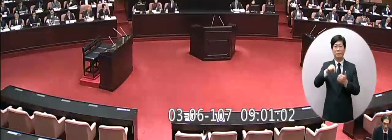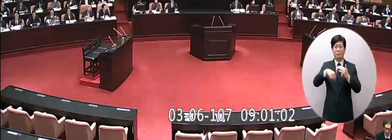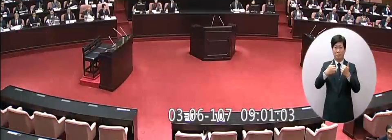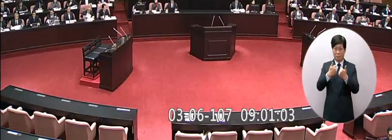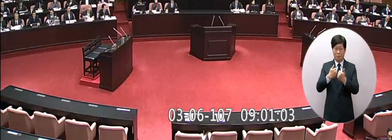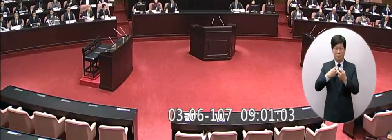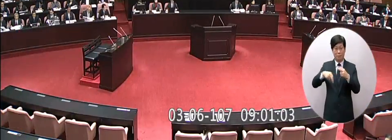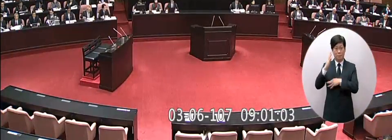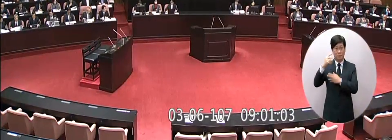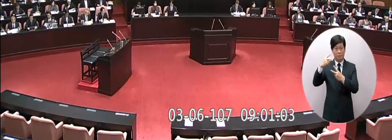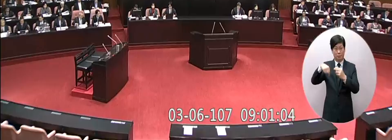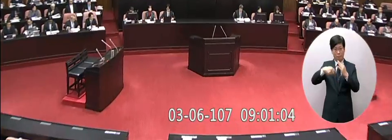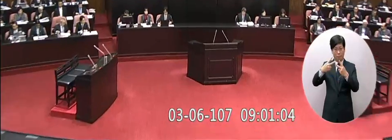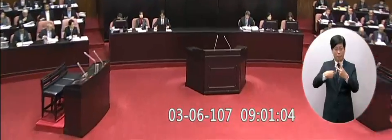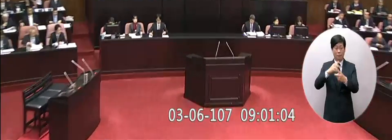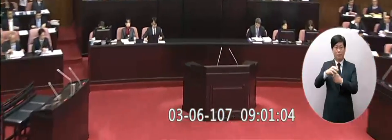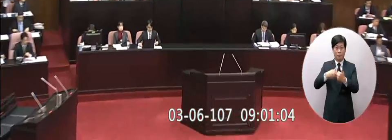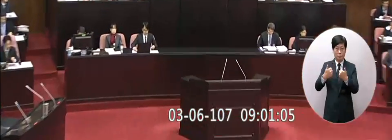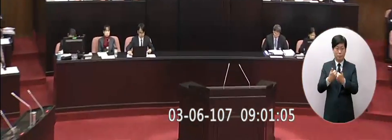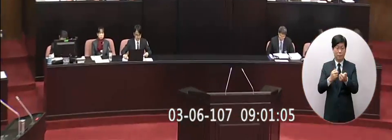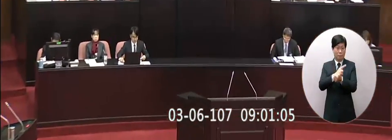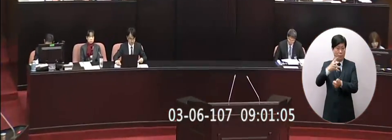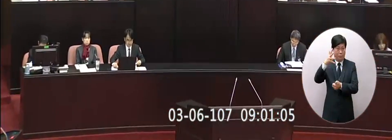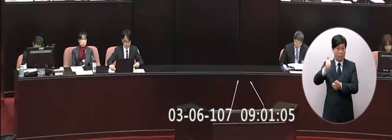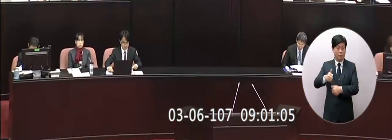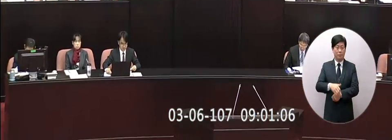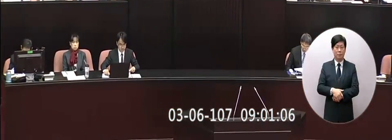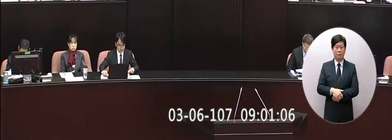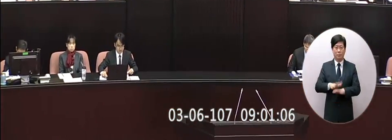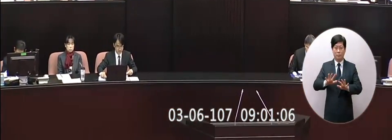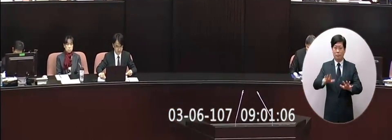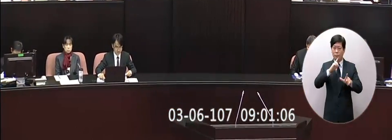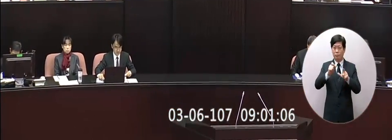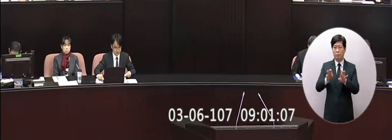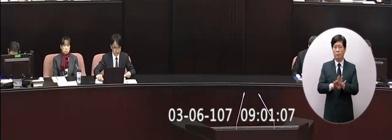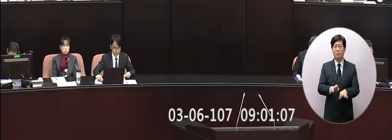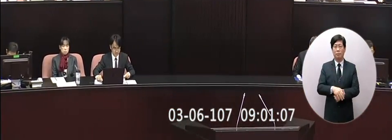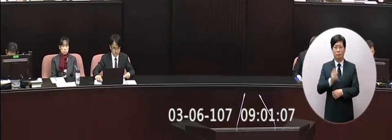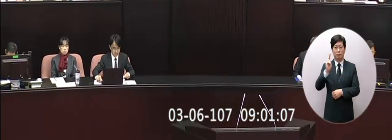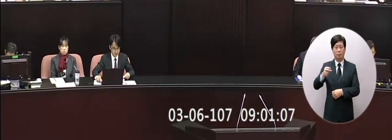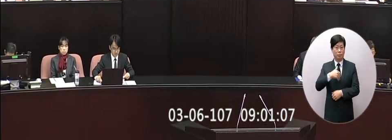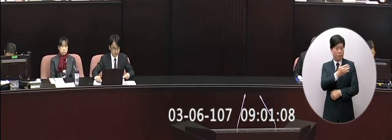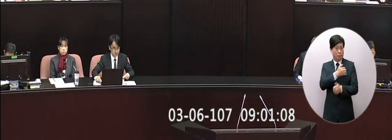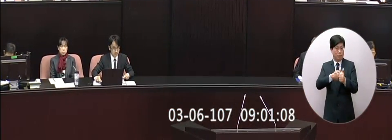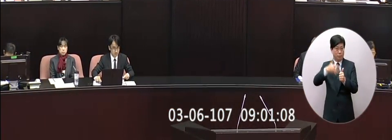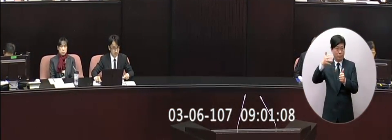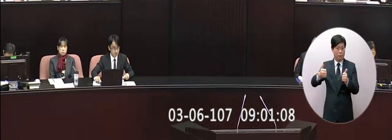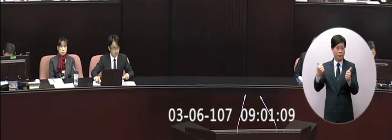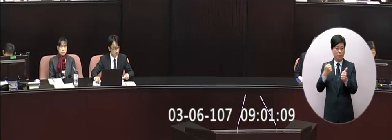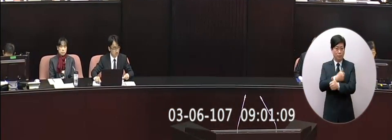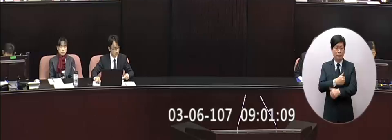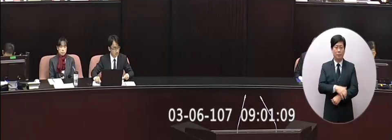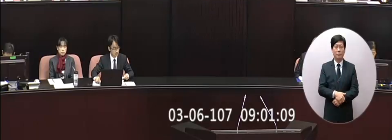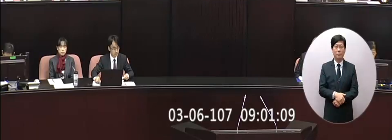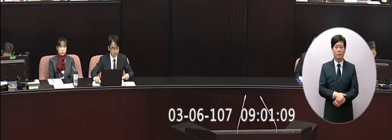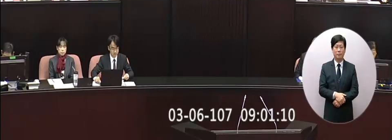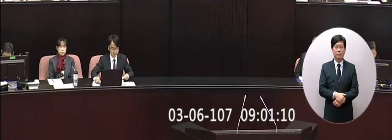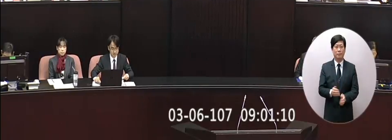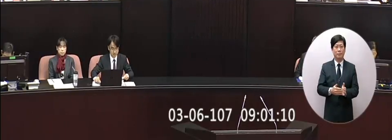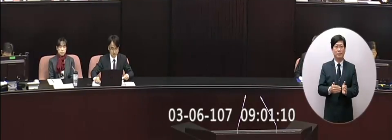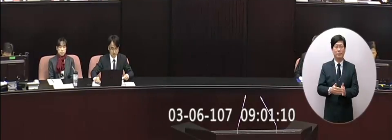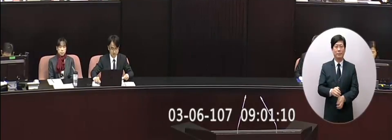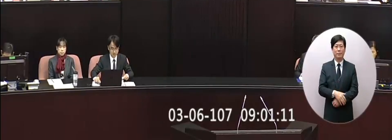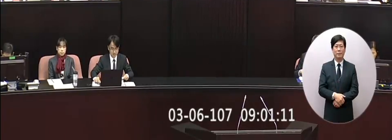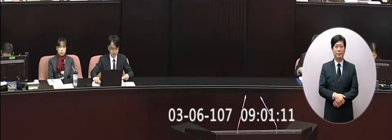行政院来函，行政院农业委员会林主任委员充衔，本日因公请假，由陈副主任委员集众代表列席。报告完